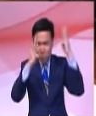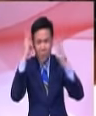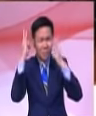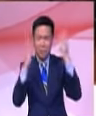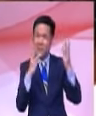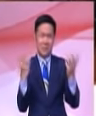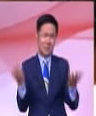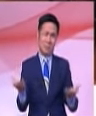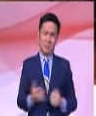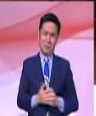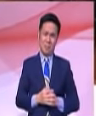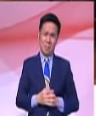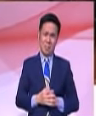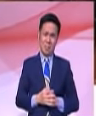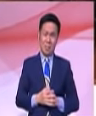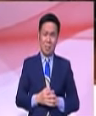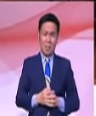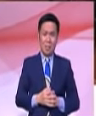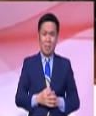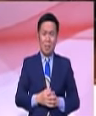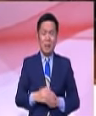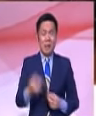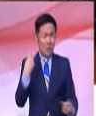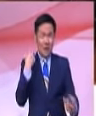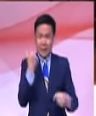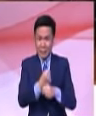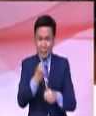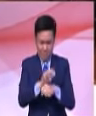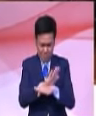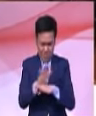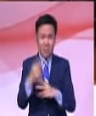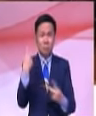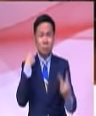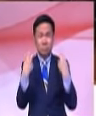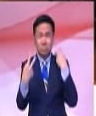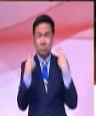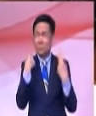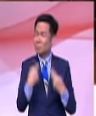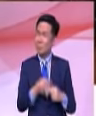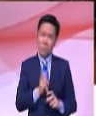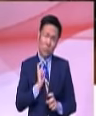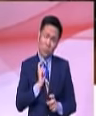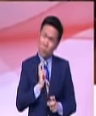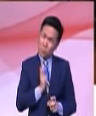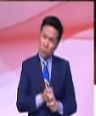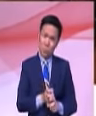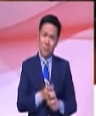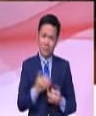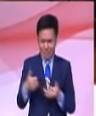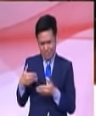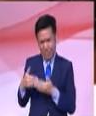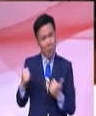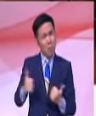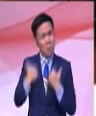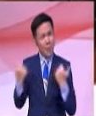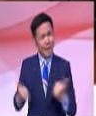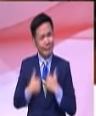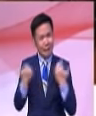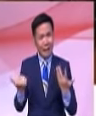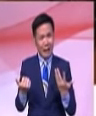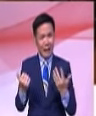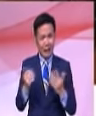berterusan kepada pengundi-pengundi rambut macam kami orang untuk susah sekali lah. Dah lah nak dekat raya tu susah lah, kami